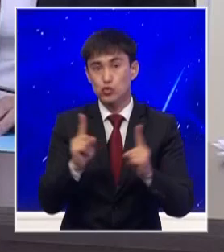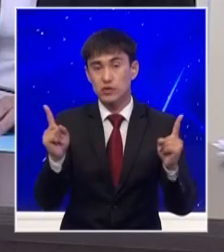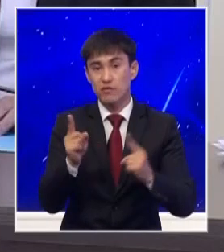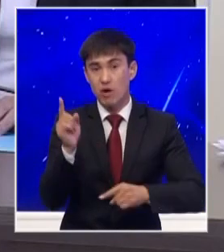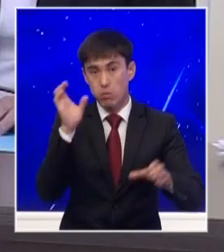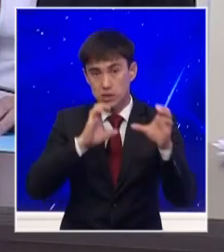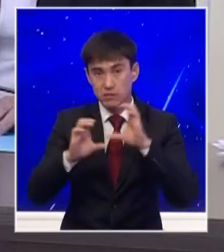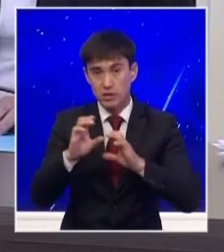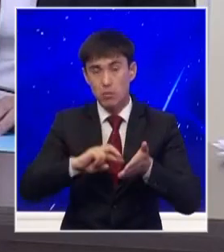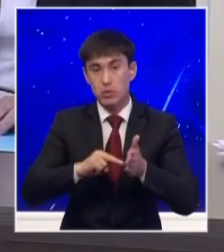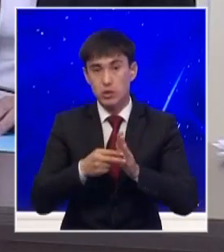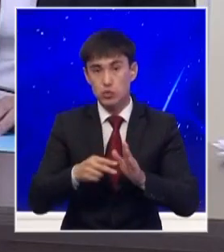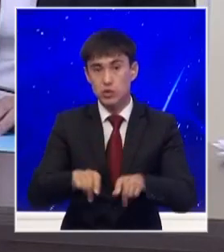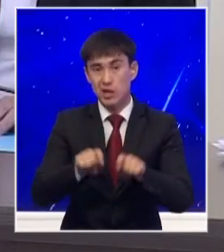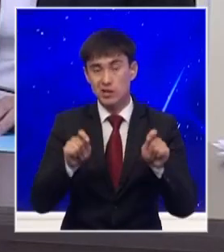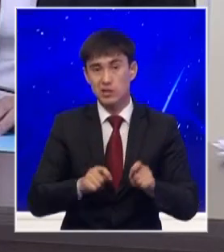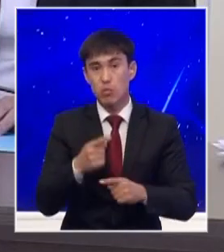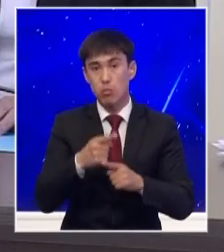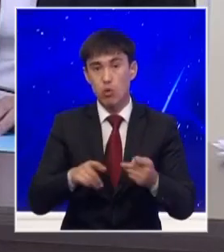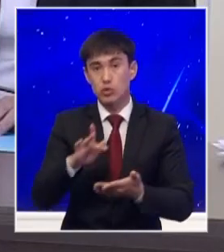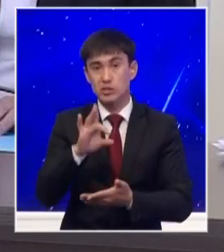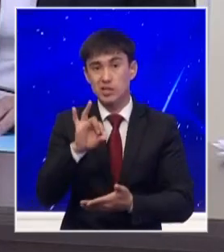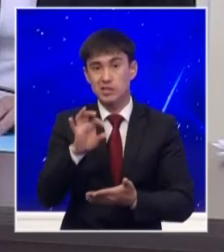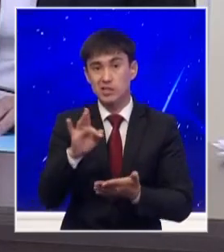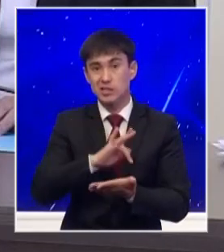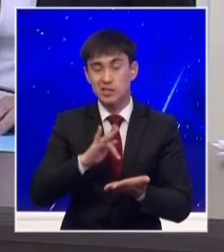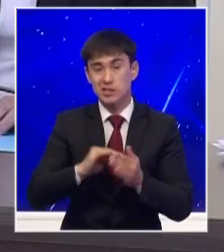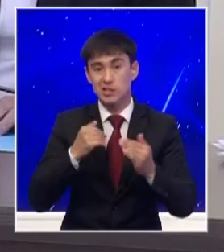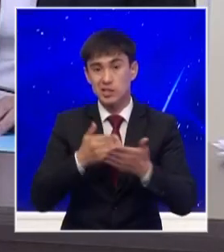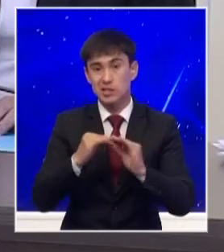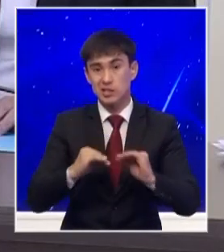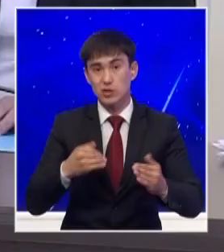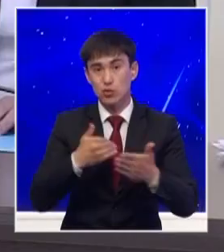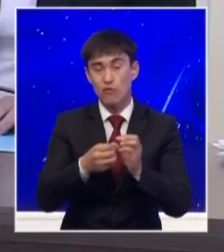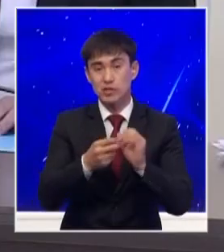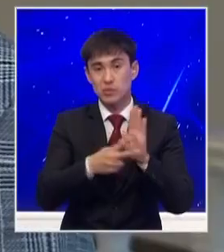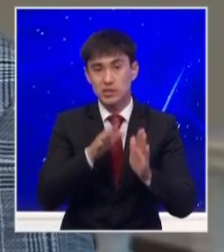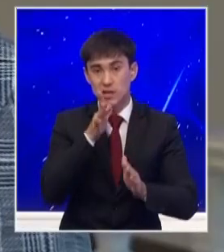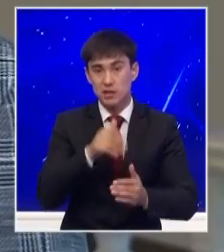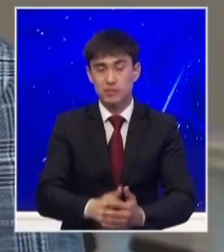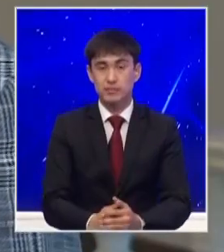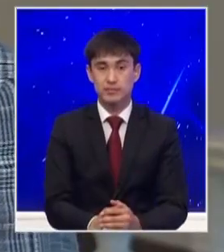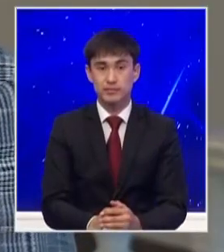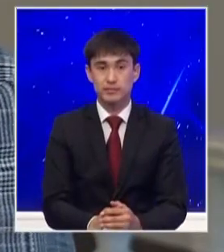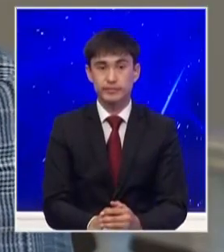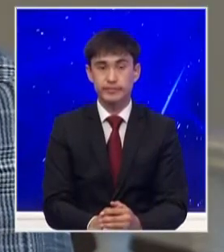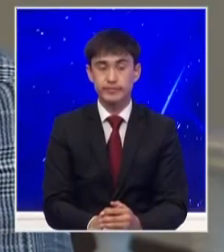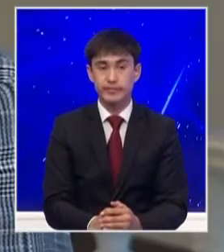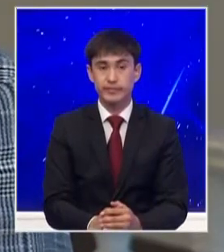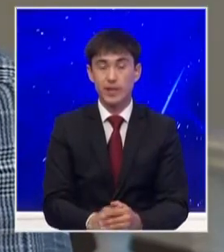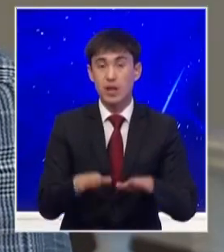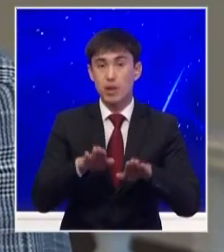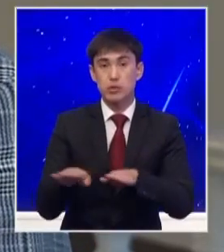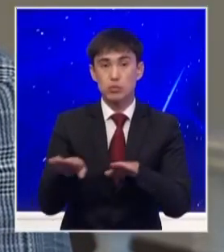образования. Планируется открытие полустационарных центров для детей до 18 лет. На местном уровне